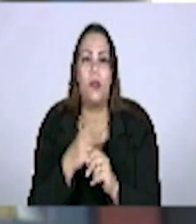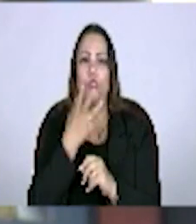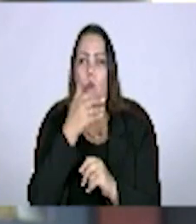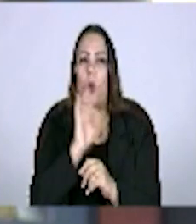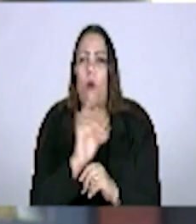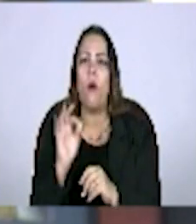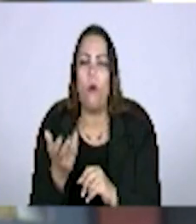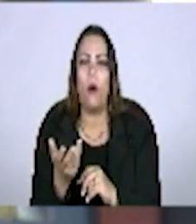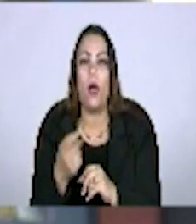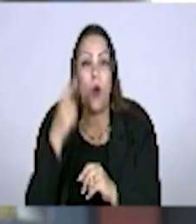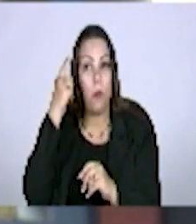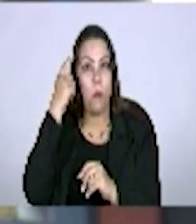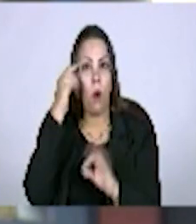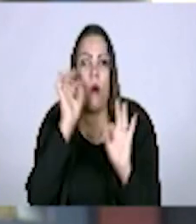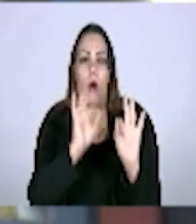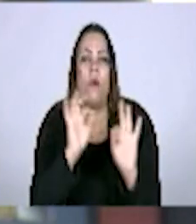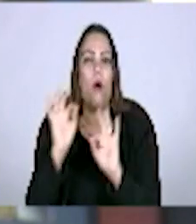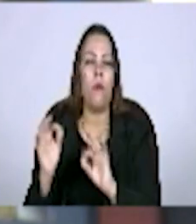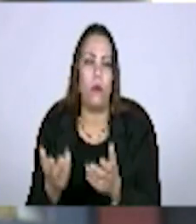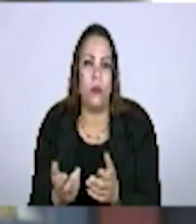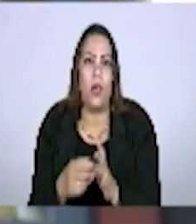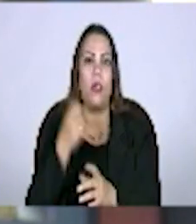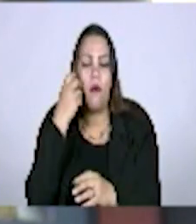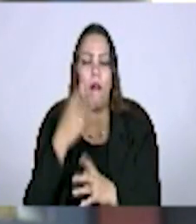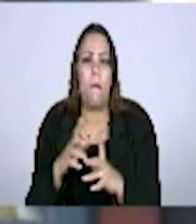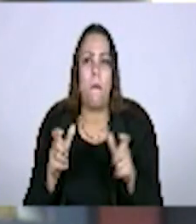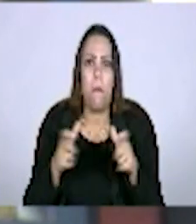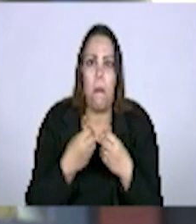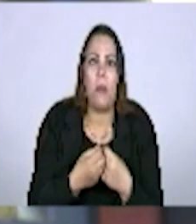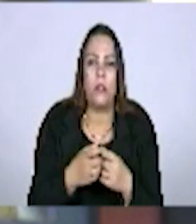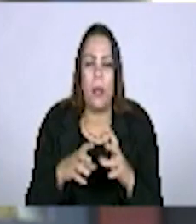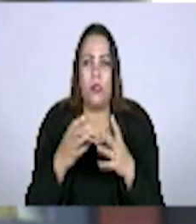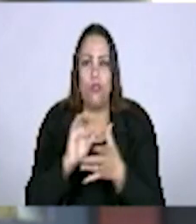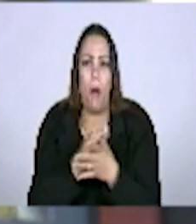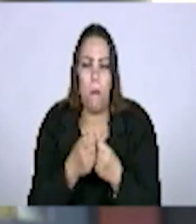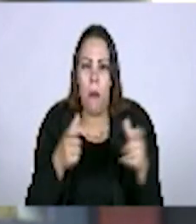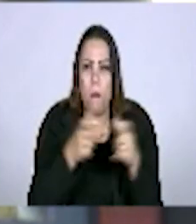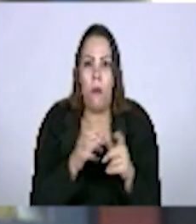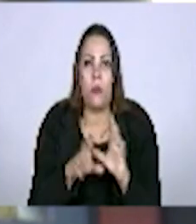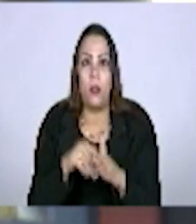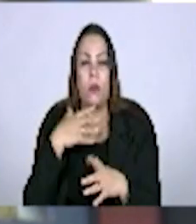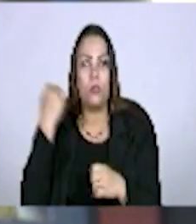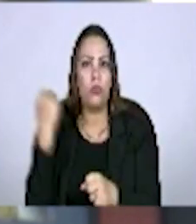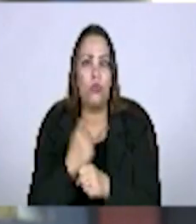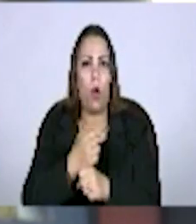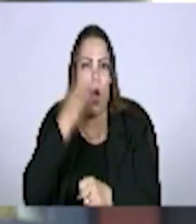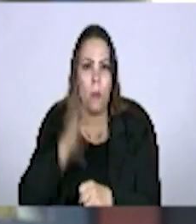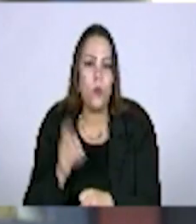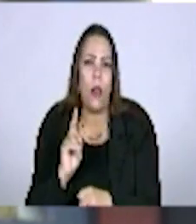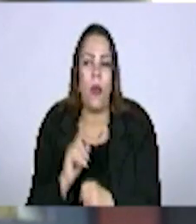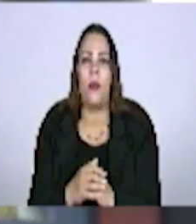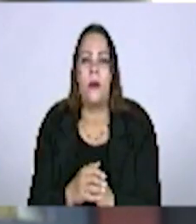الاسلوب العقليه البيروقراطيه فكره التحزب الشلاليه عدم اتقان العمل